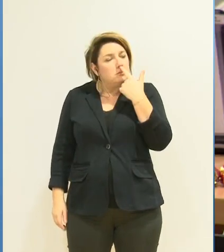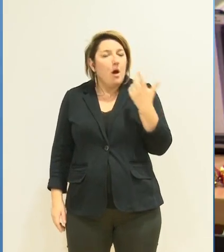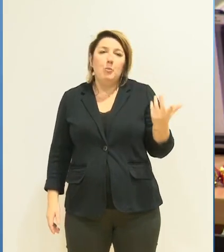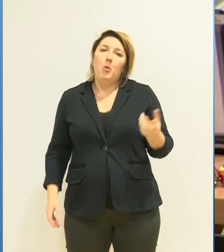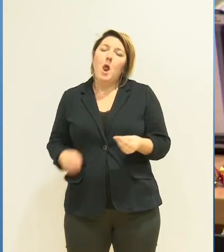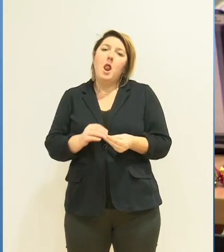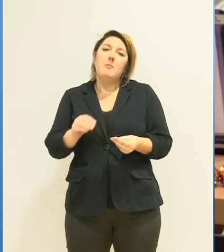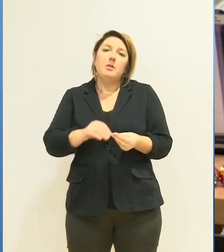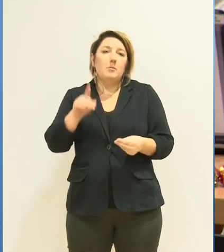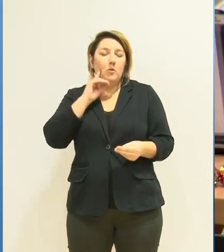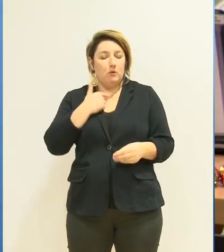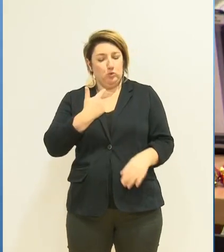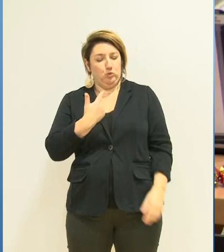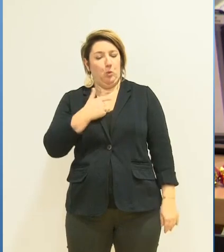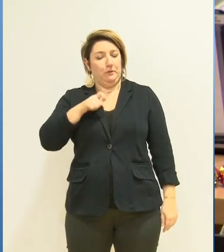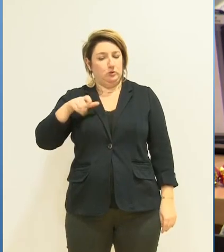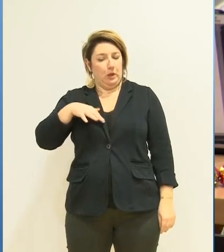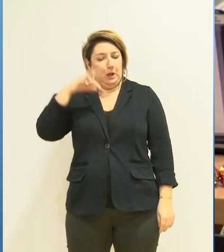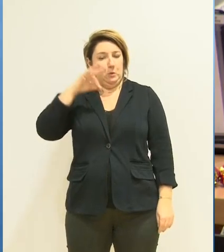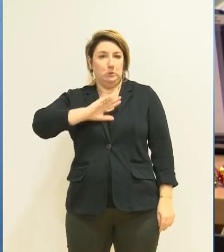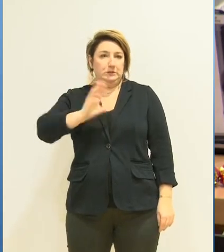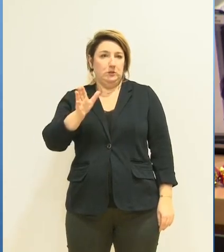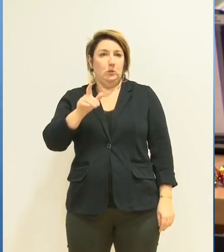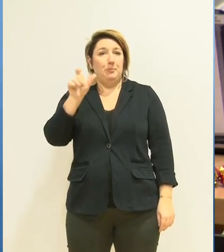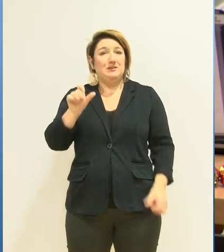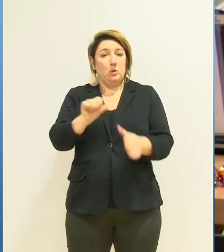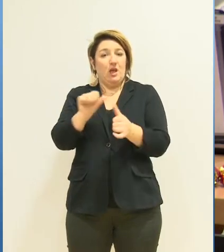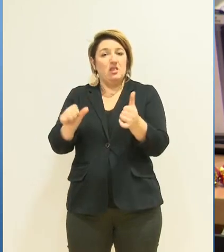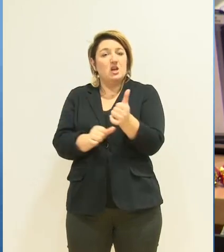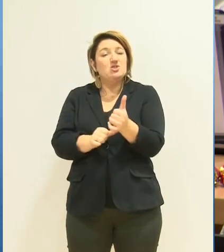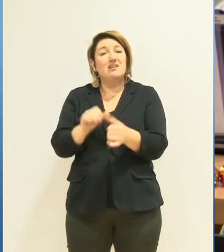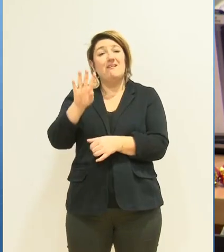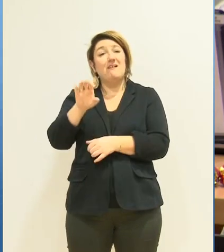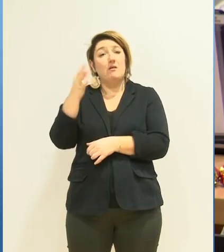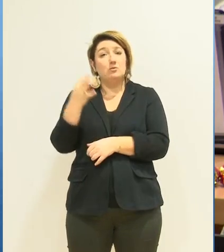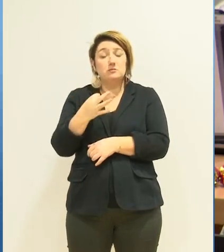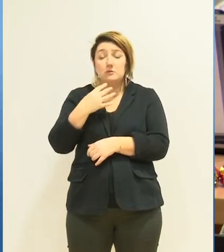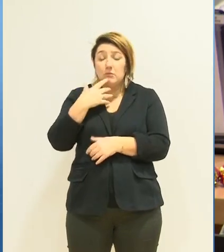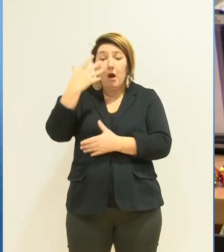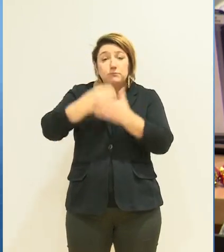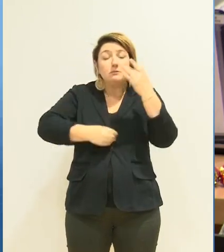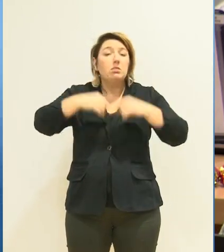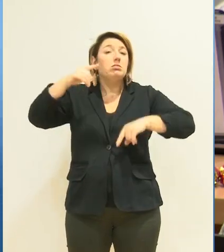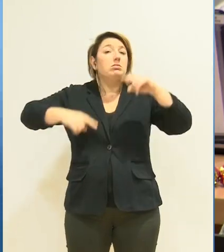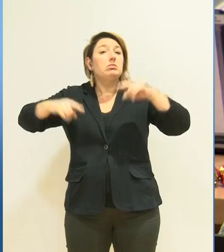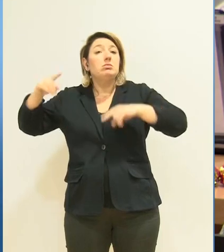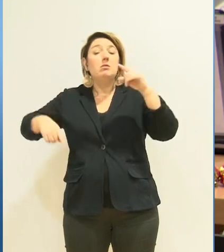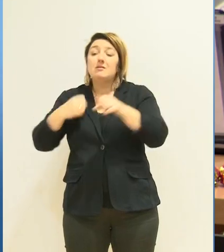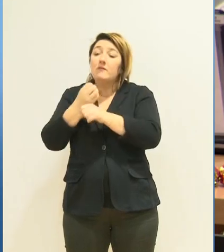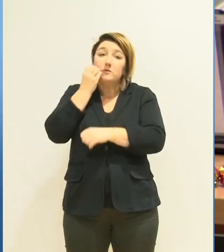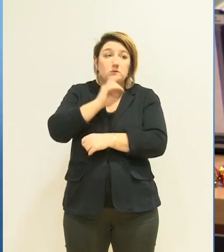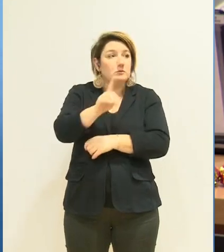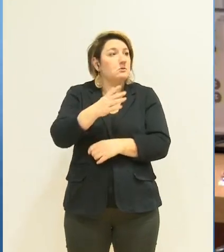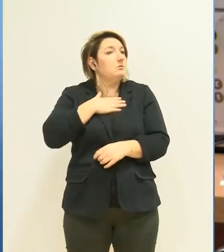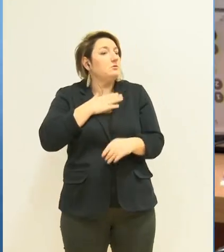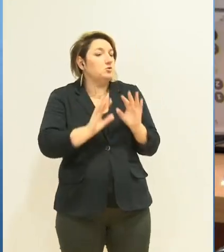que nous ne sommes que deux que deux élus nous savons une attachée à 40% donc qu'il n'est pas là tous les jours et c'est notre